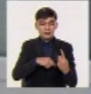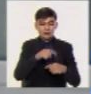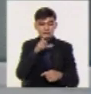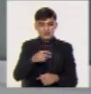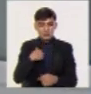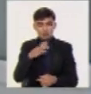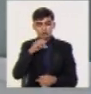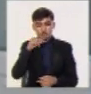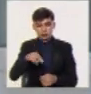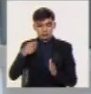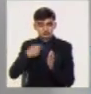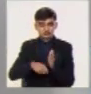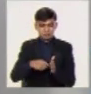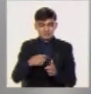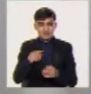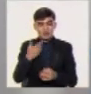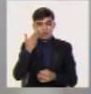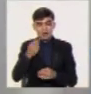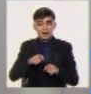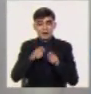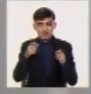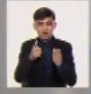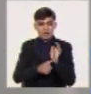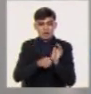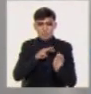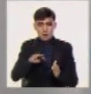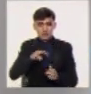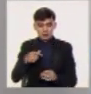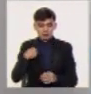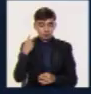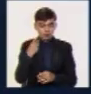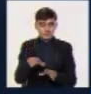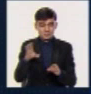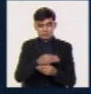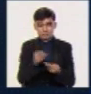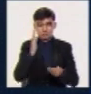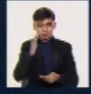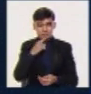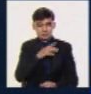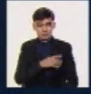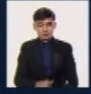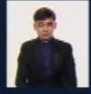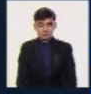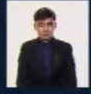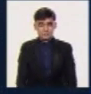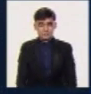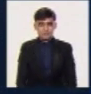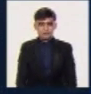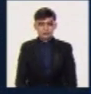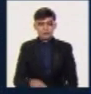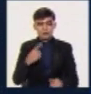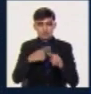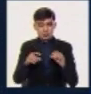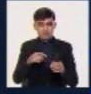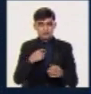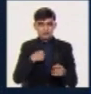шотының бұғатталғанын айтады. Шот ашылса 60 миллион теңгедей шығынын өтеуге әзір. Басқа дейін подрядчиктерге беріп қойдық қой біздер.